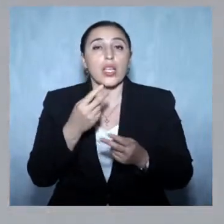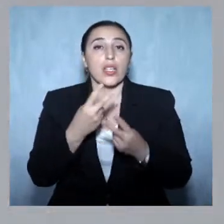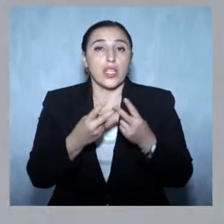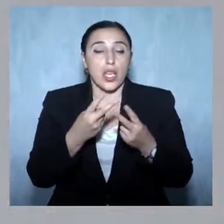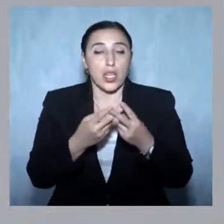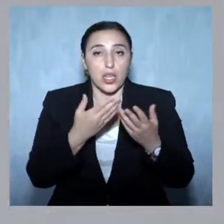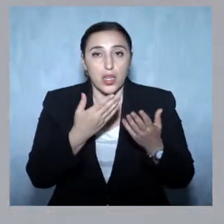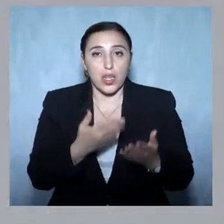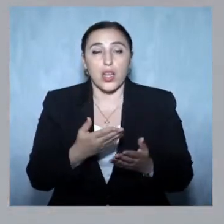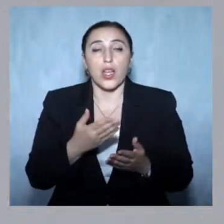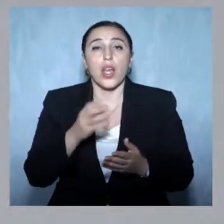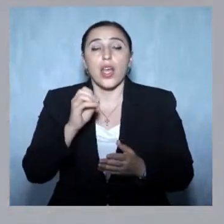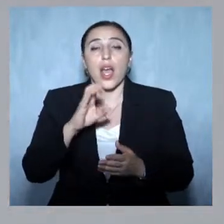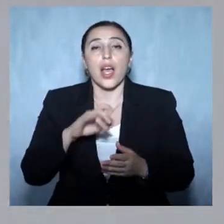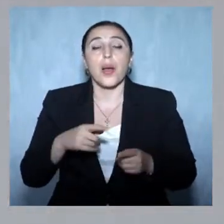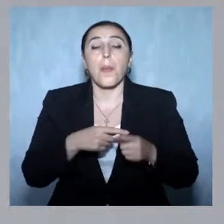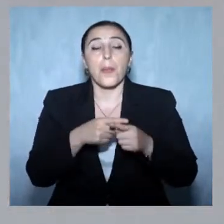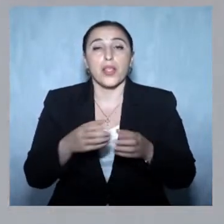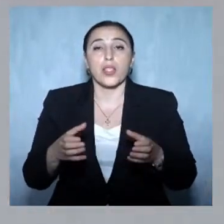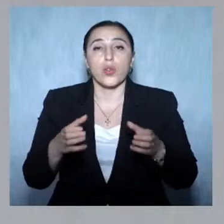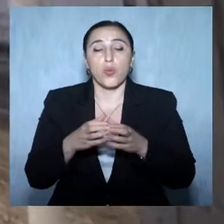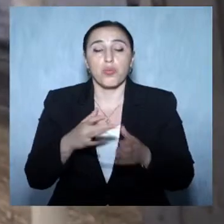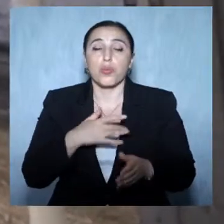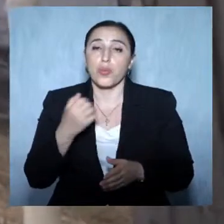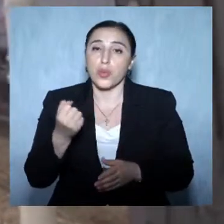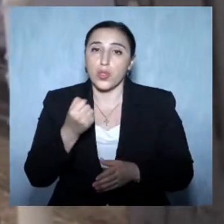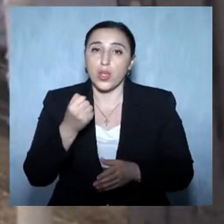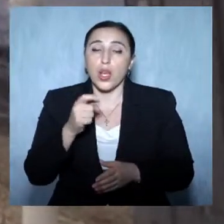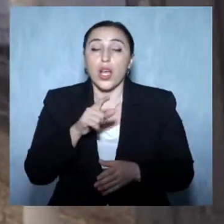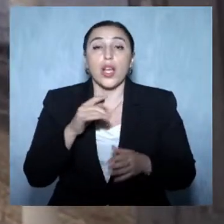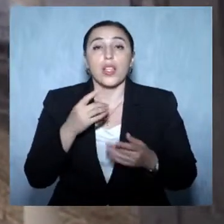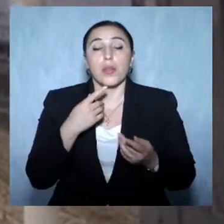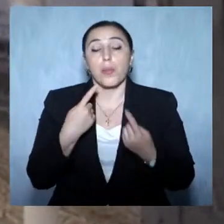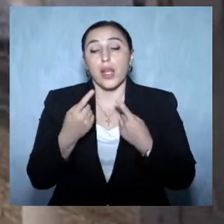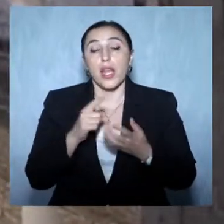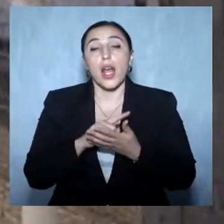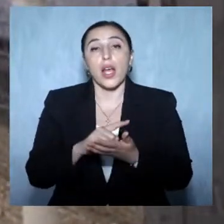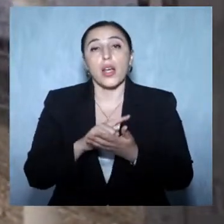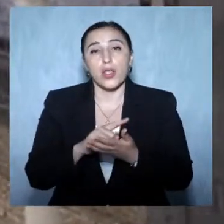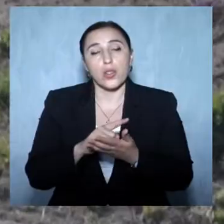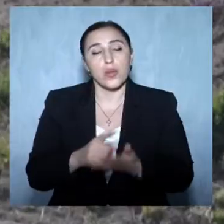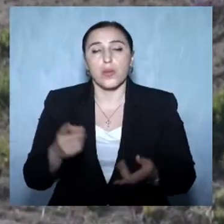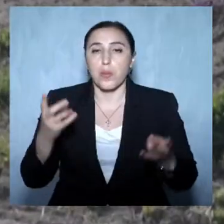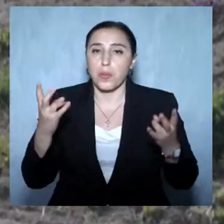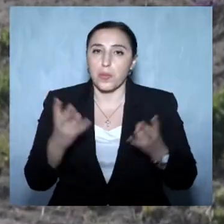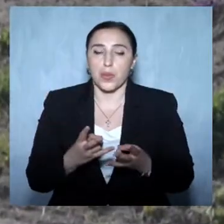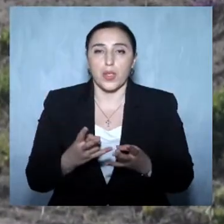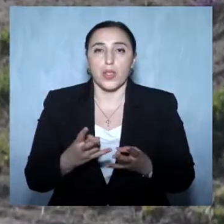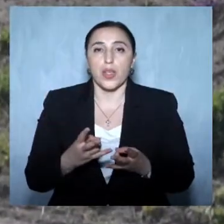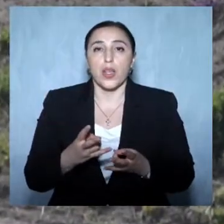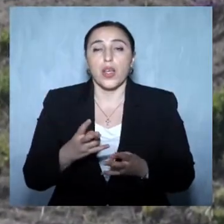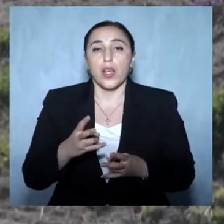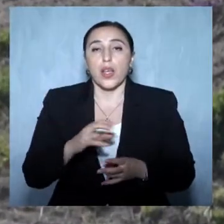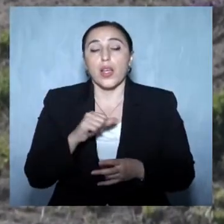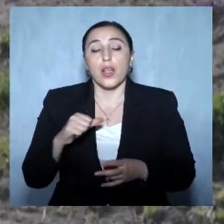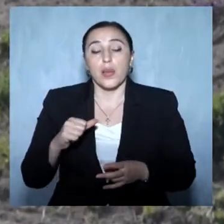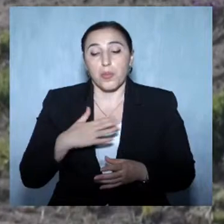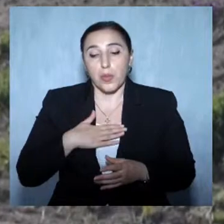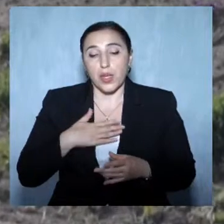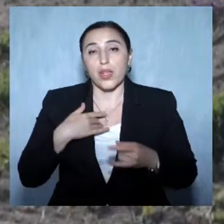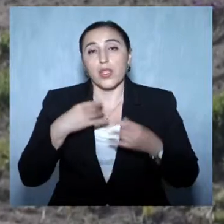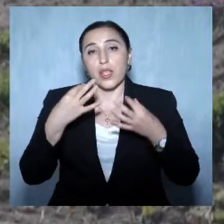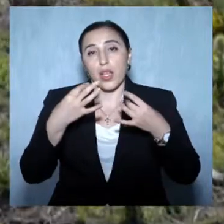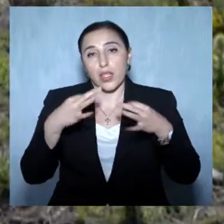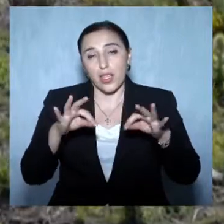կարկավորման զբաղվող եաղակը մինսկի խումբը պնդել է բանակցային գործ ընթացին վերադարնալու անրաժեշտության մասին։ Ազատության դիտարկմանը